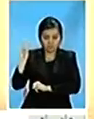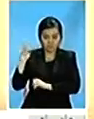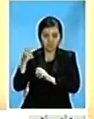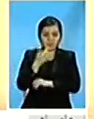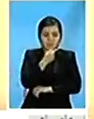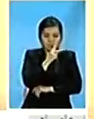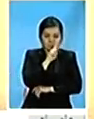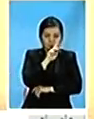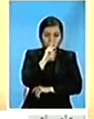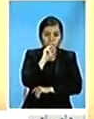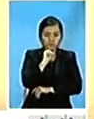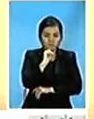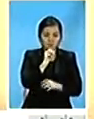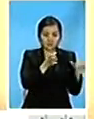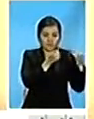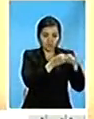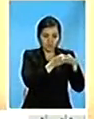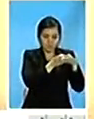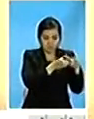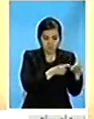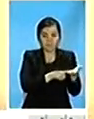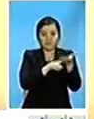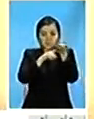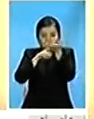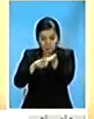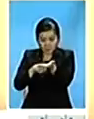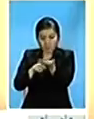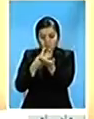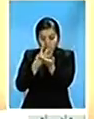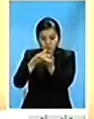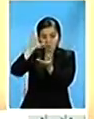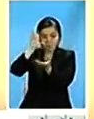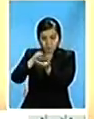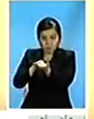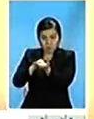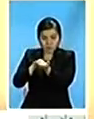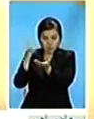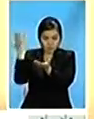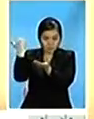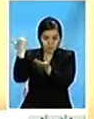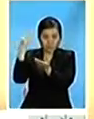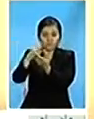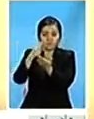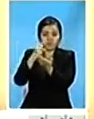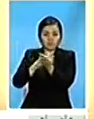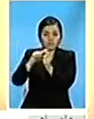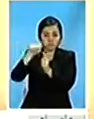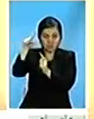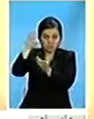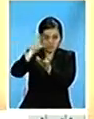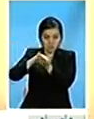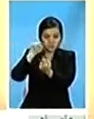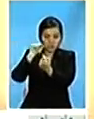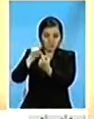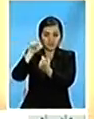อและได้มีมติรับหลักการแห่งร่างพระราชบัญญัติดังกล่าวในวันที่ ในวาระที่1เมื่อวันที่